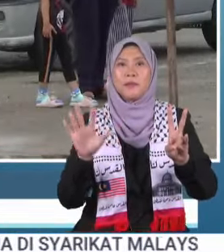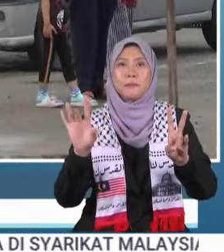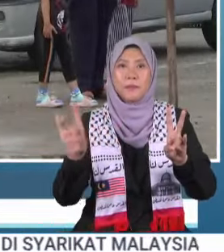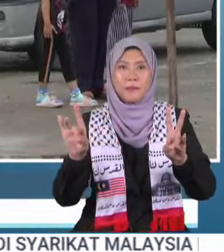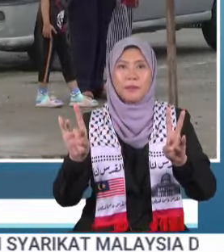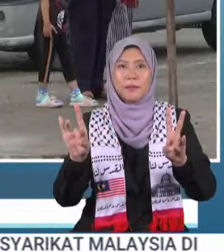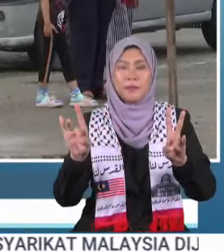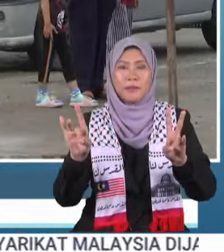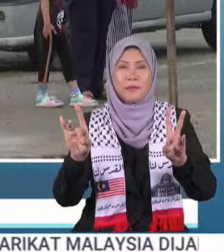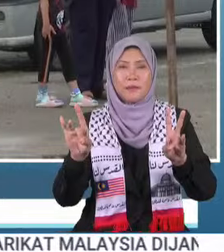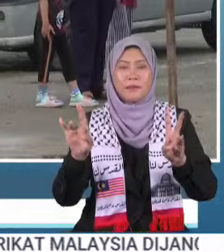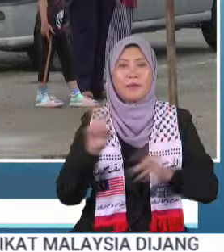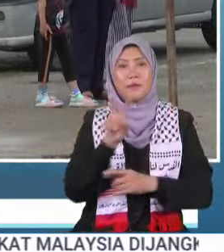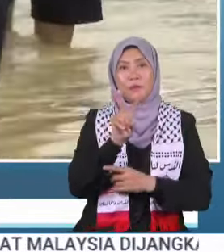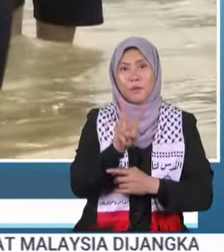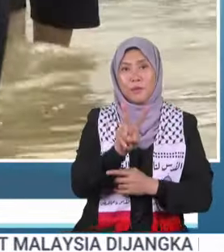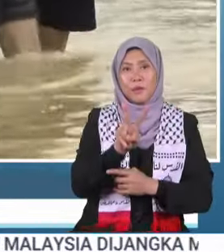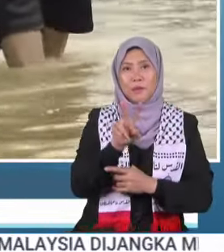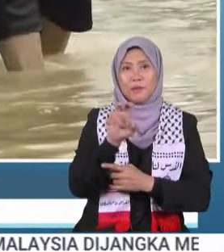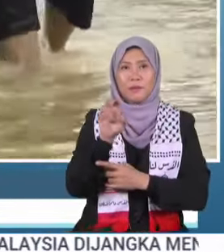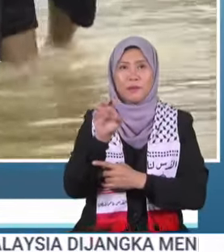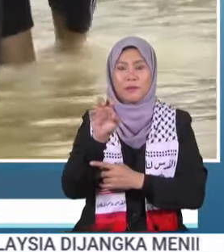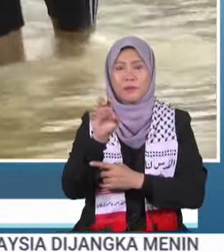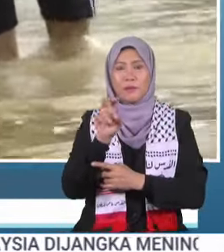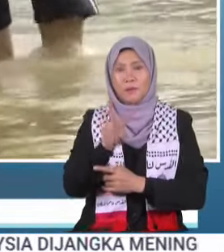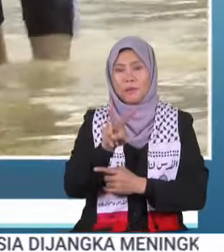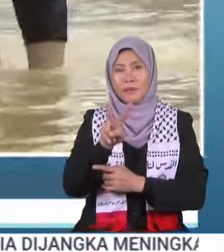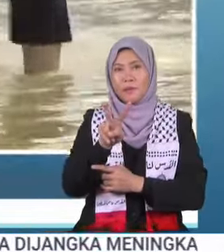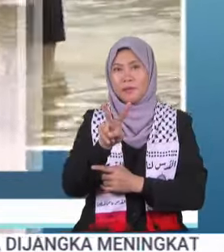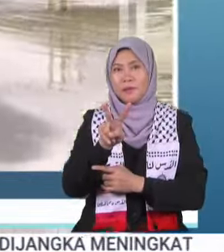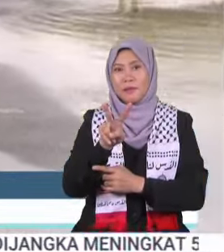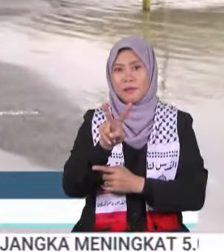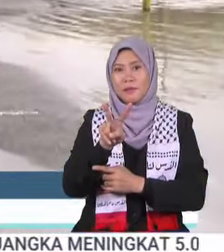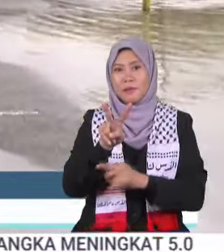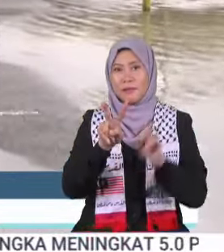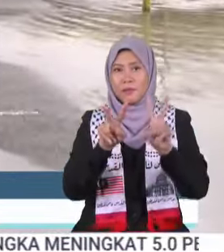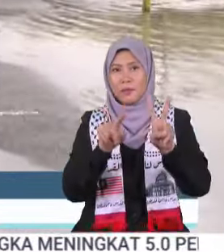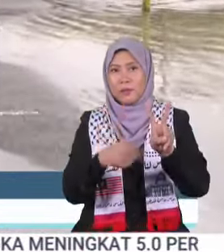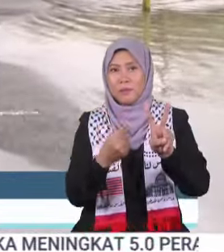7458 di 2080 dari